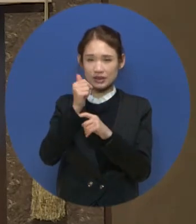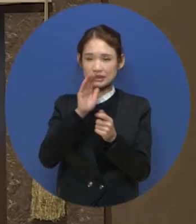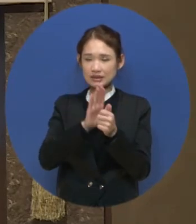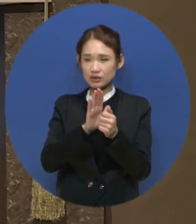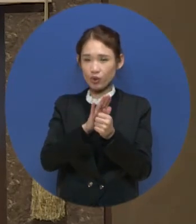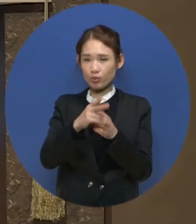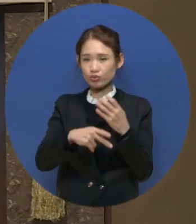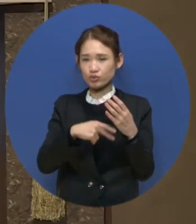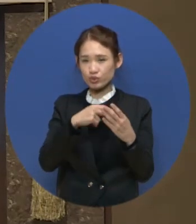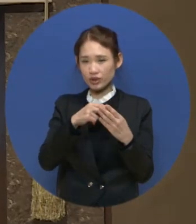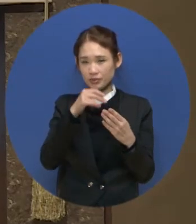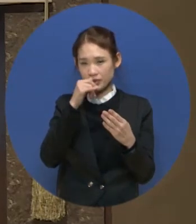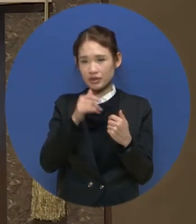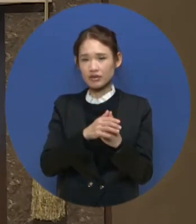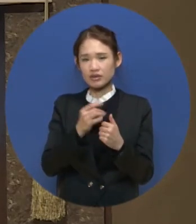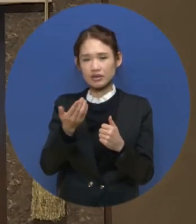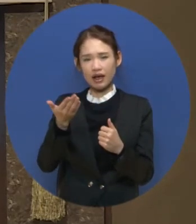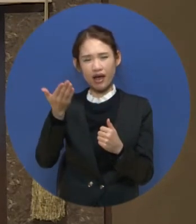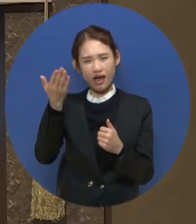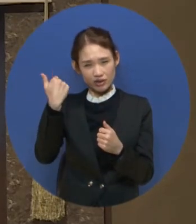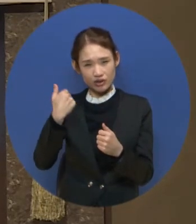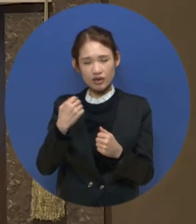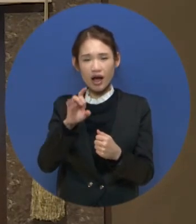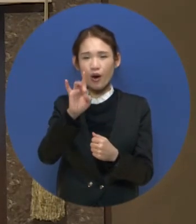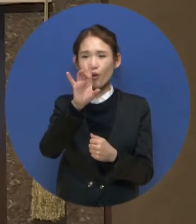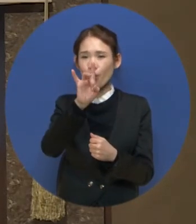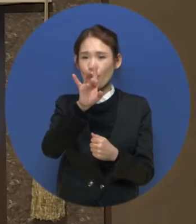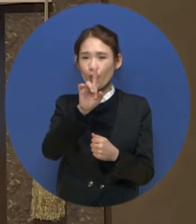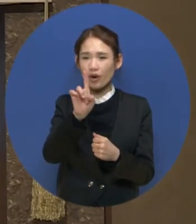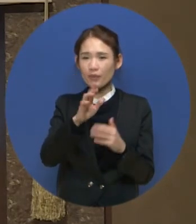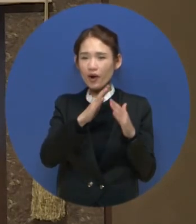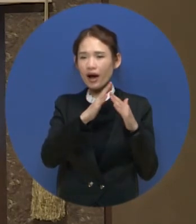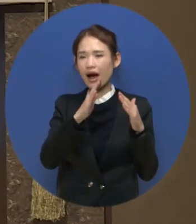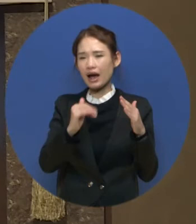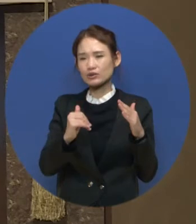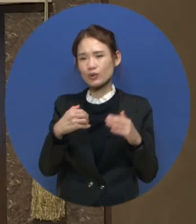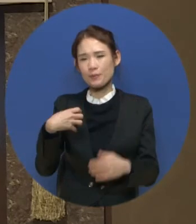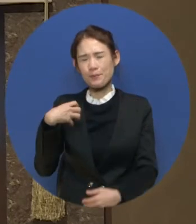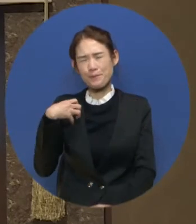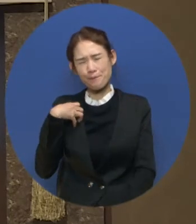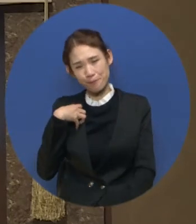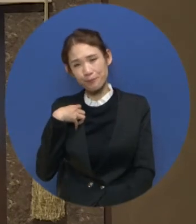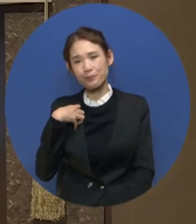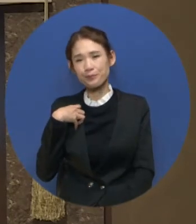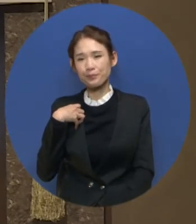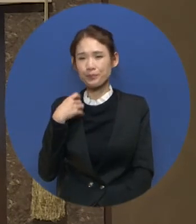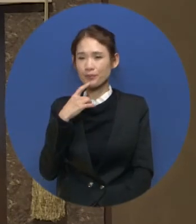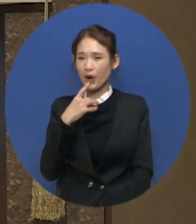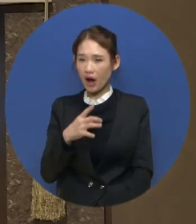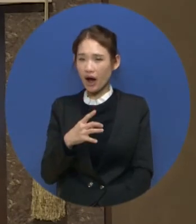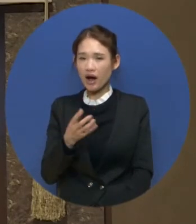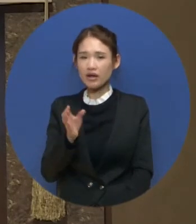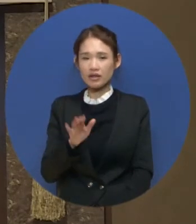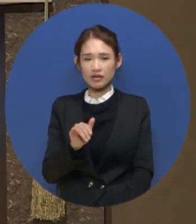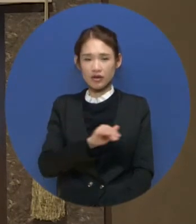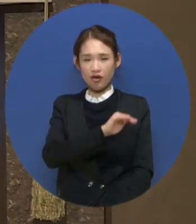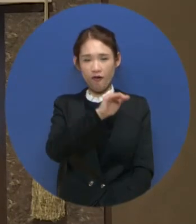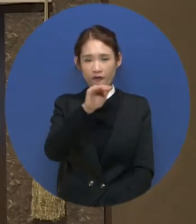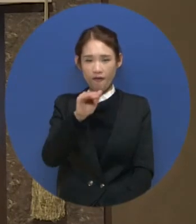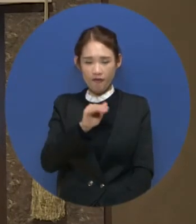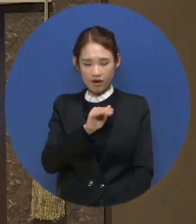지원하는 프로그램인데요. 그전에는 오로지 가족이 그걸 다 감당해야만 했었어요. 그런데 저희가